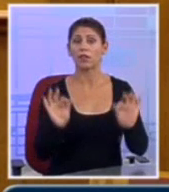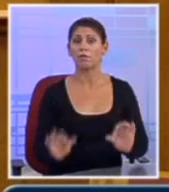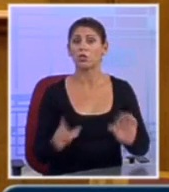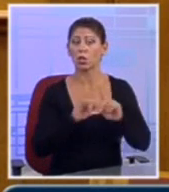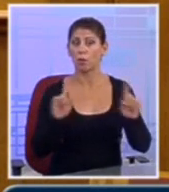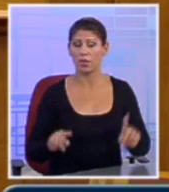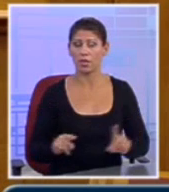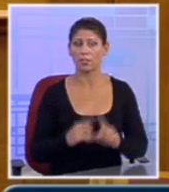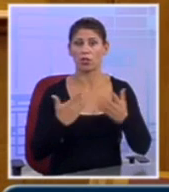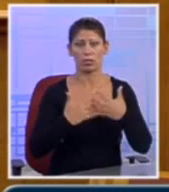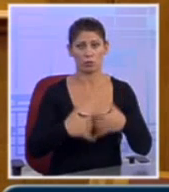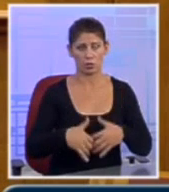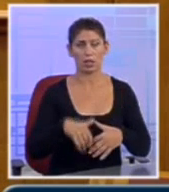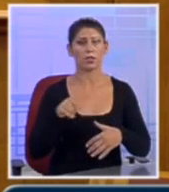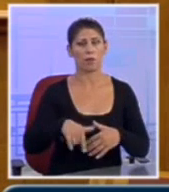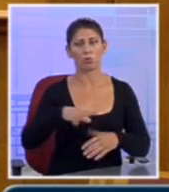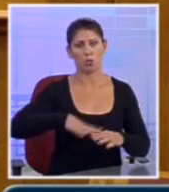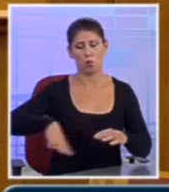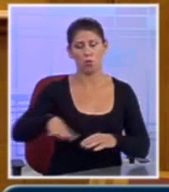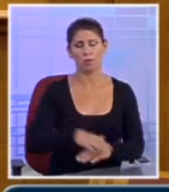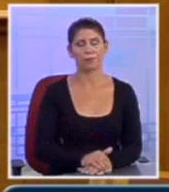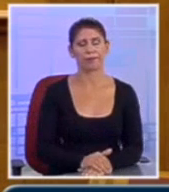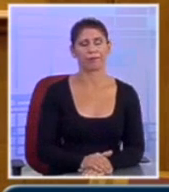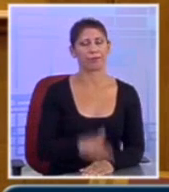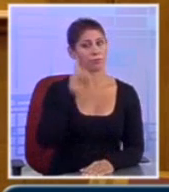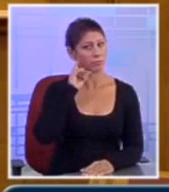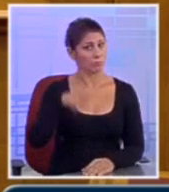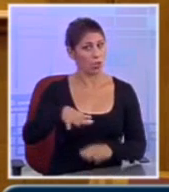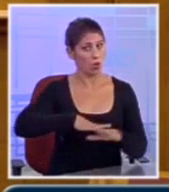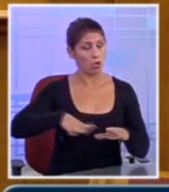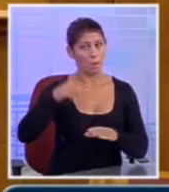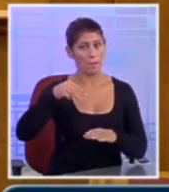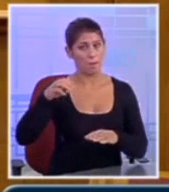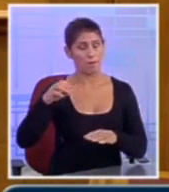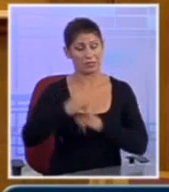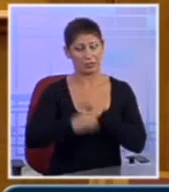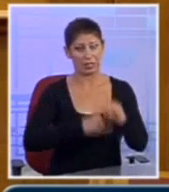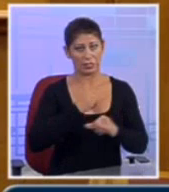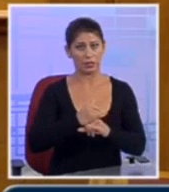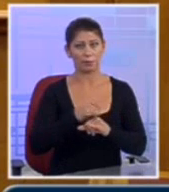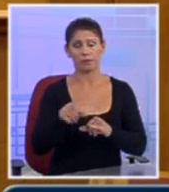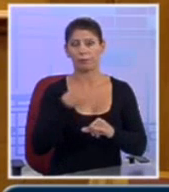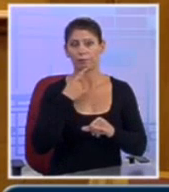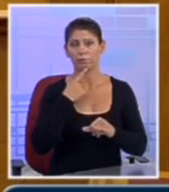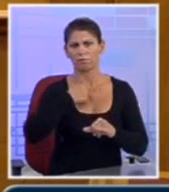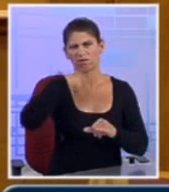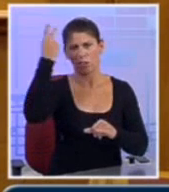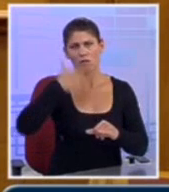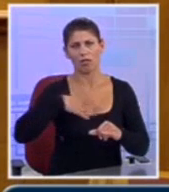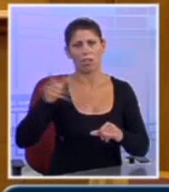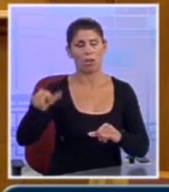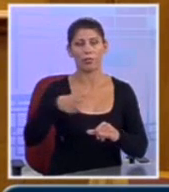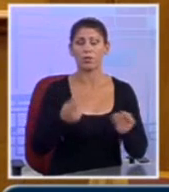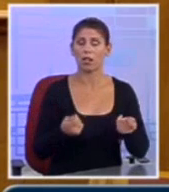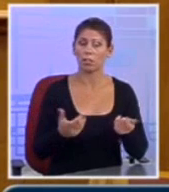πλαίσιο λειτουργίας αυτού του χώρου. Γνωρίζετε ότι είναι ένας χώρος ο οποίος χαρακτηρίζεται από την ασυδοσία